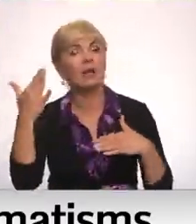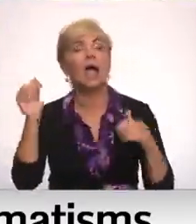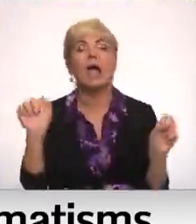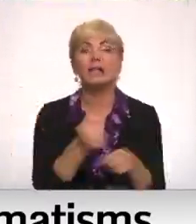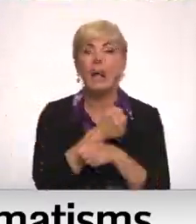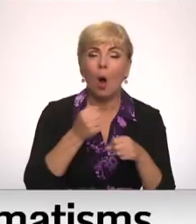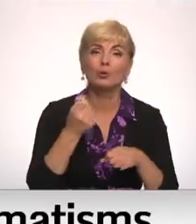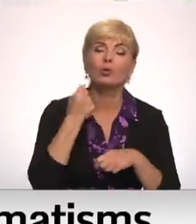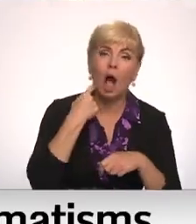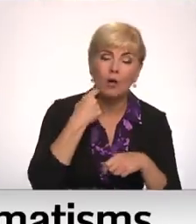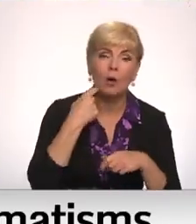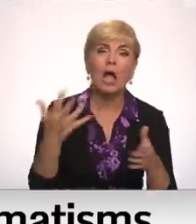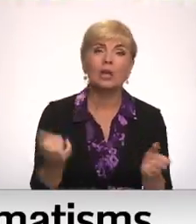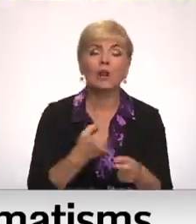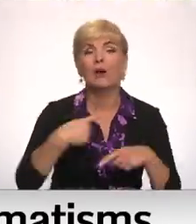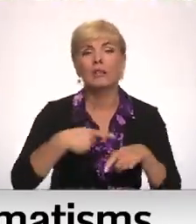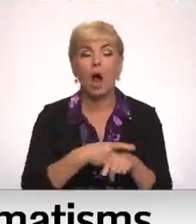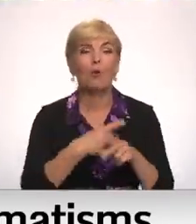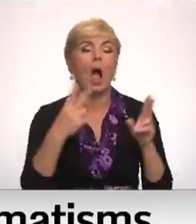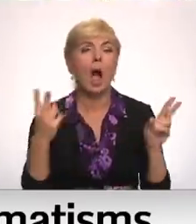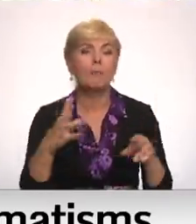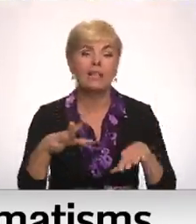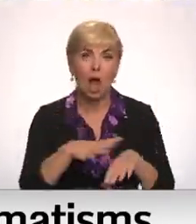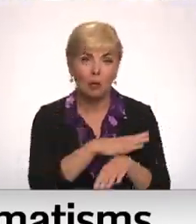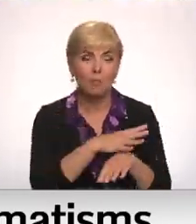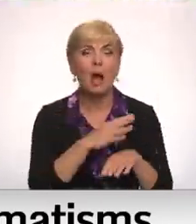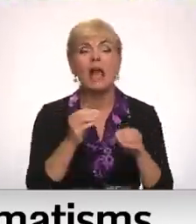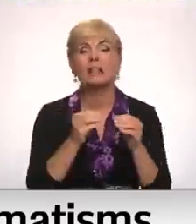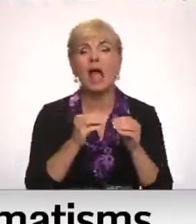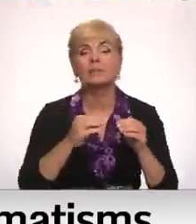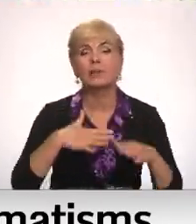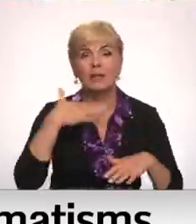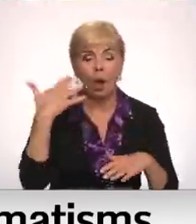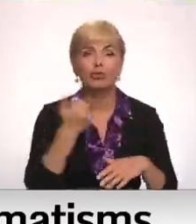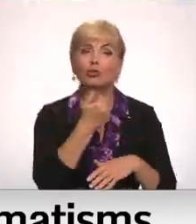traumas un apdegumus gūst desmitiem svētku svinētāji. Tāpēc mediķi aicina šogad